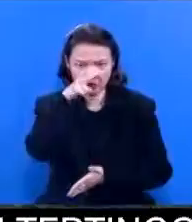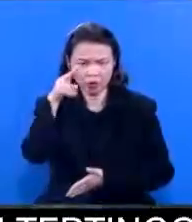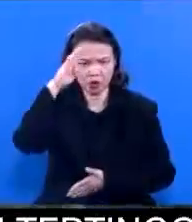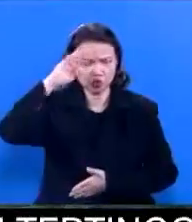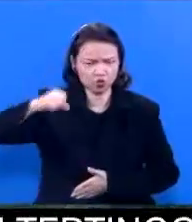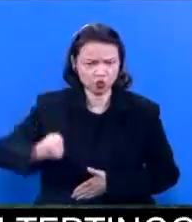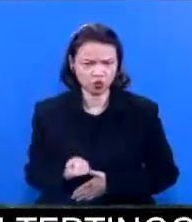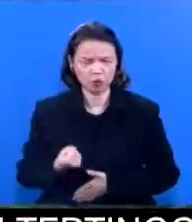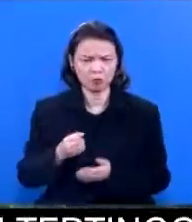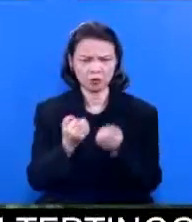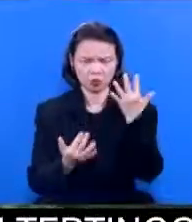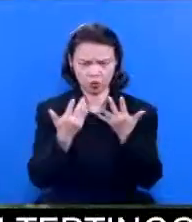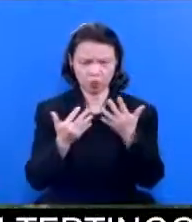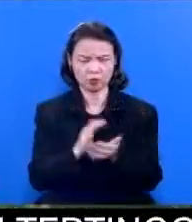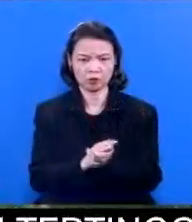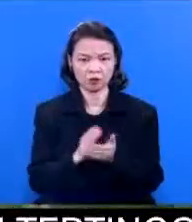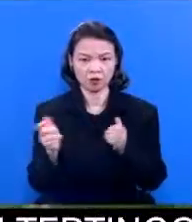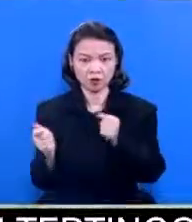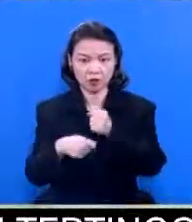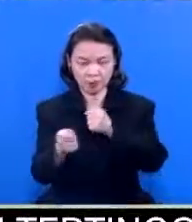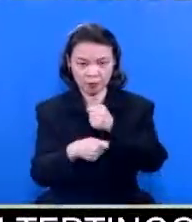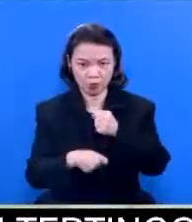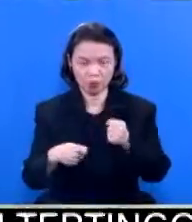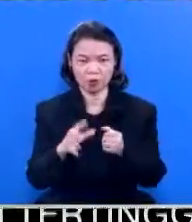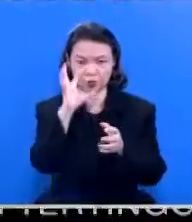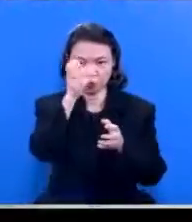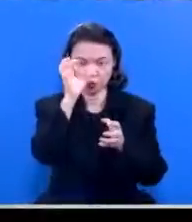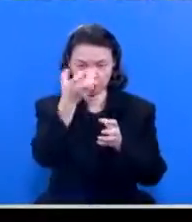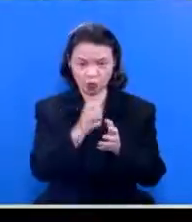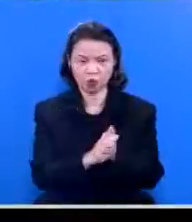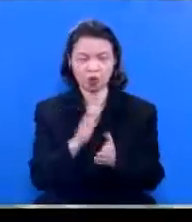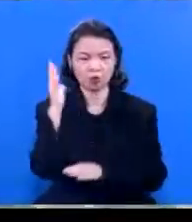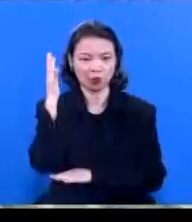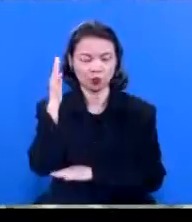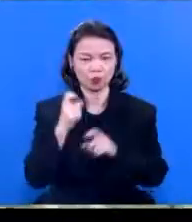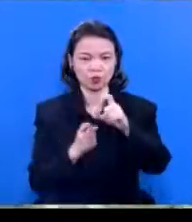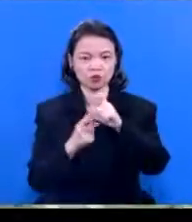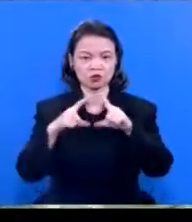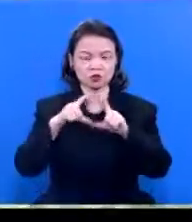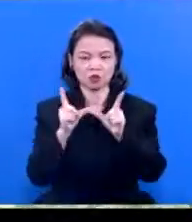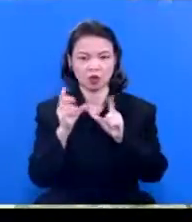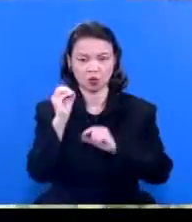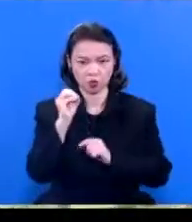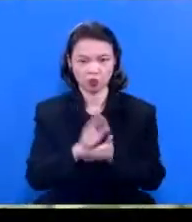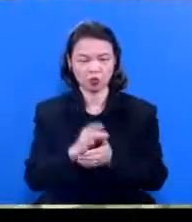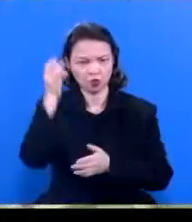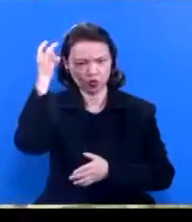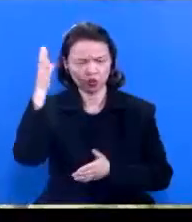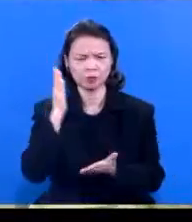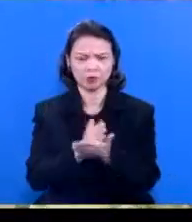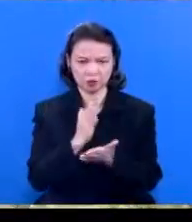baya ini diketahui akan memanen buah sawo untuk dijual karena usaha ojeknya tutup terkena dampak PPKM di stasiun